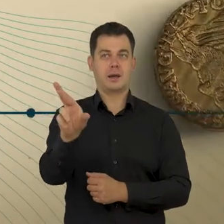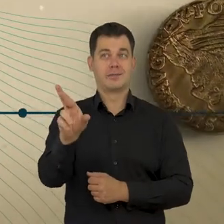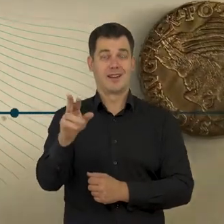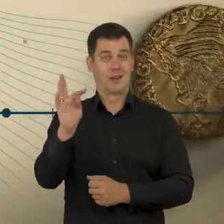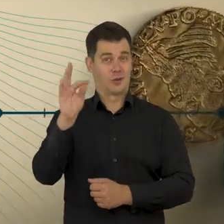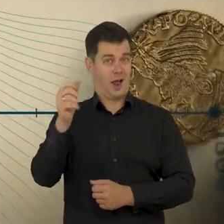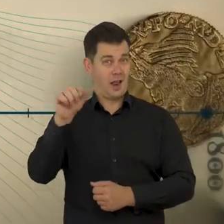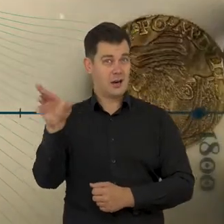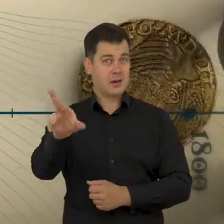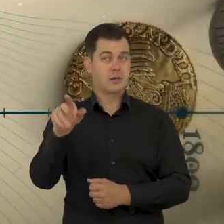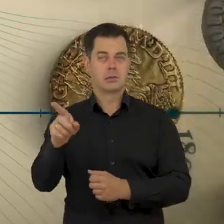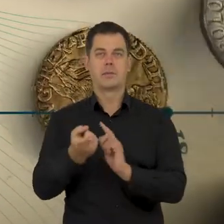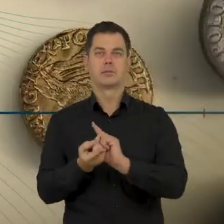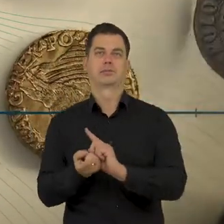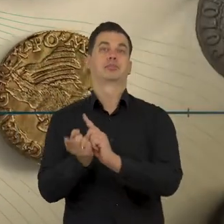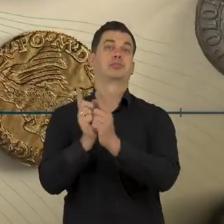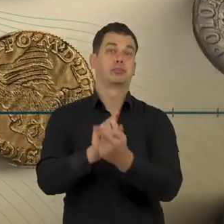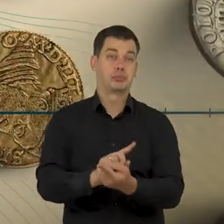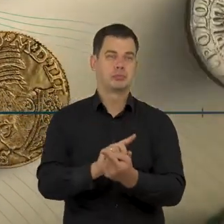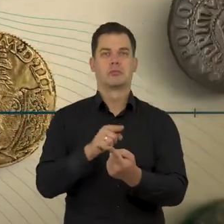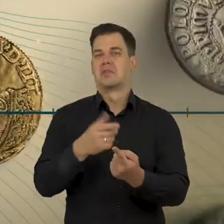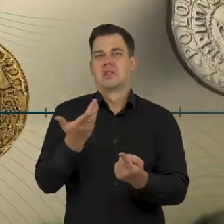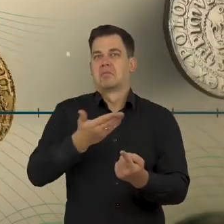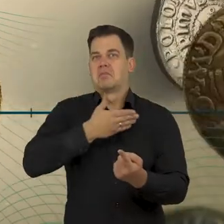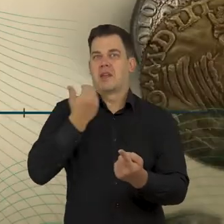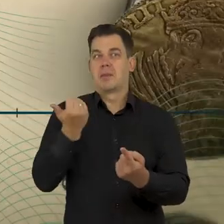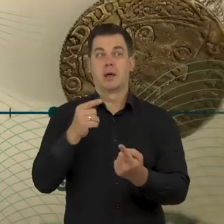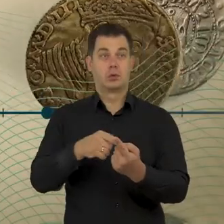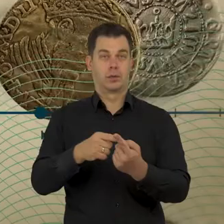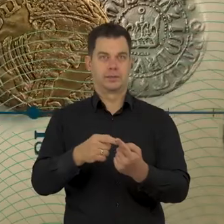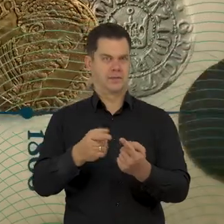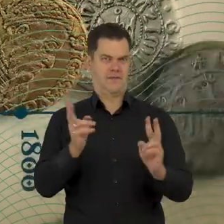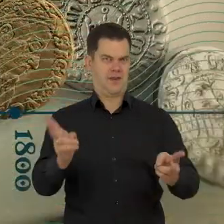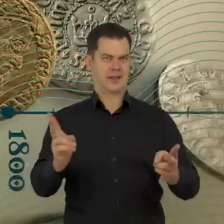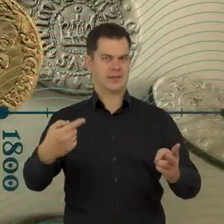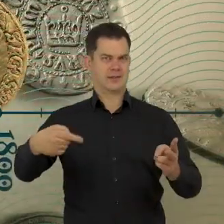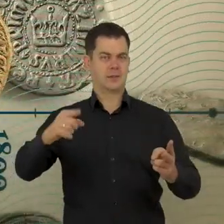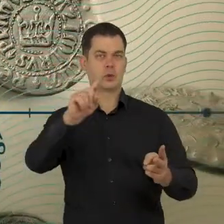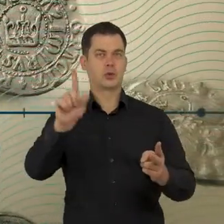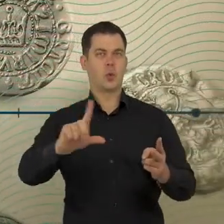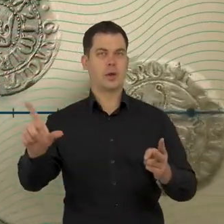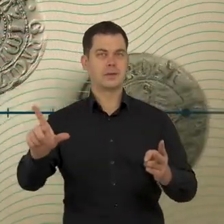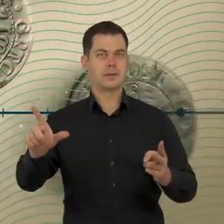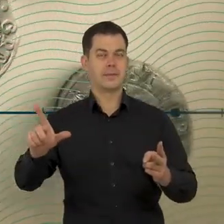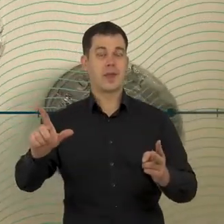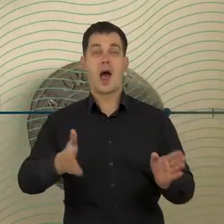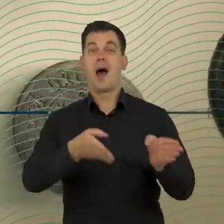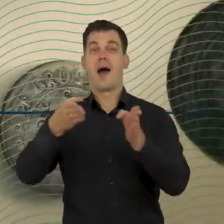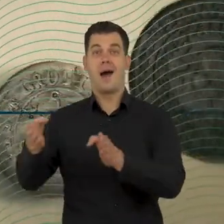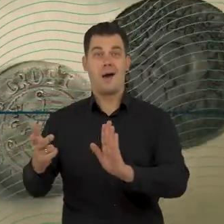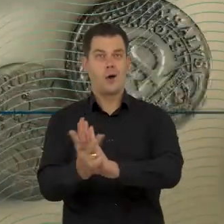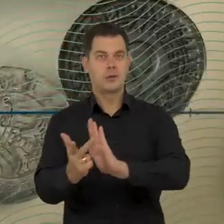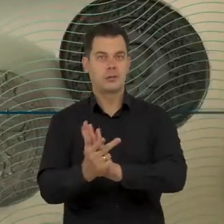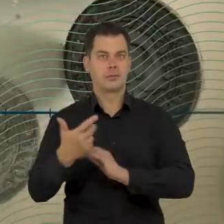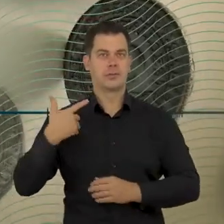talarami, które w oficjalnych dokumentach przelicza się na wciąż nieistniejące fizycznie złote. Aż przychodzi